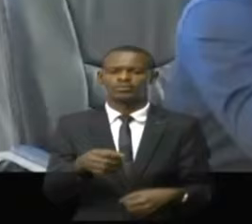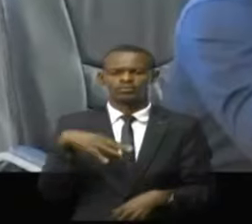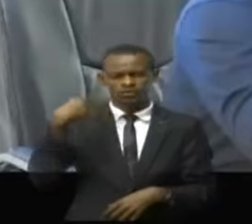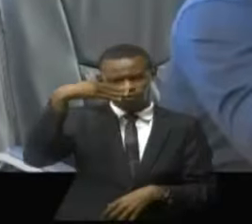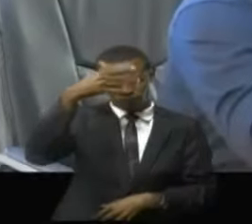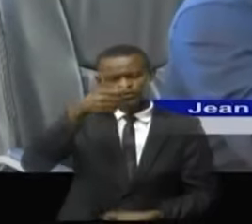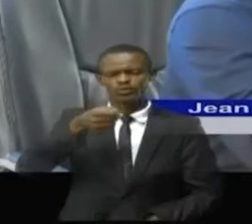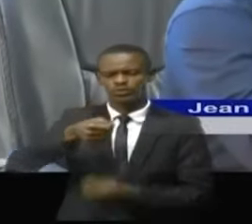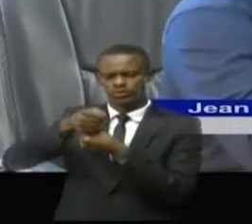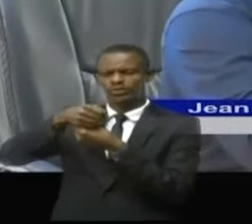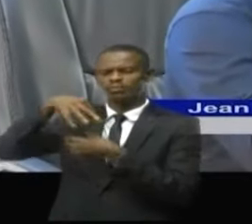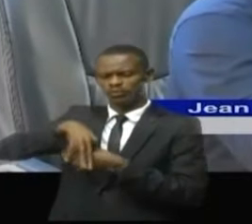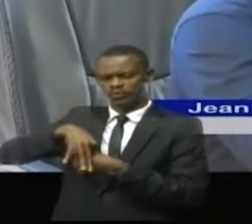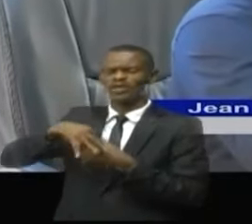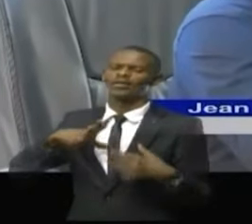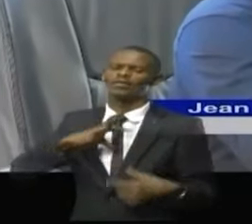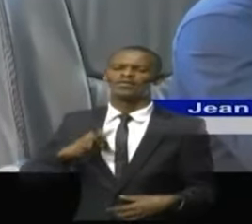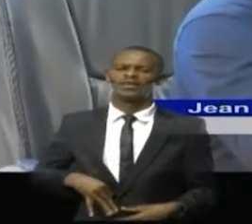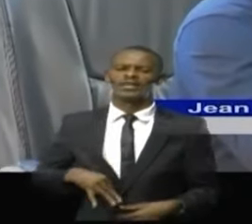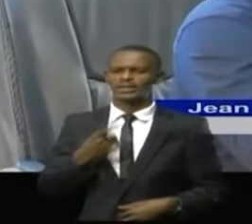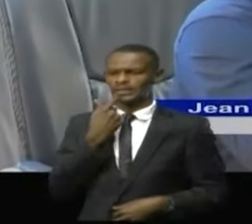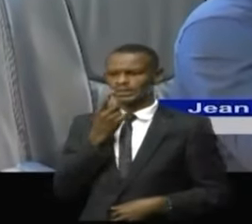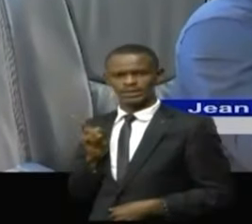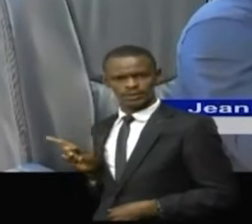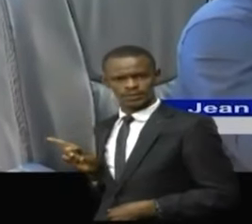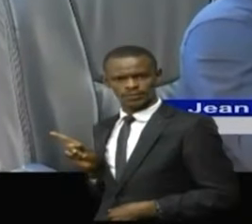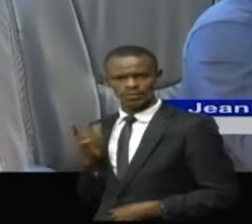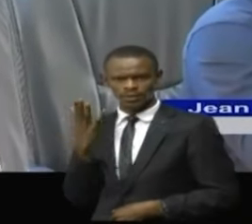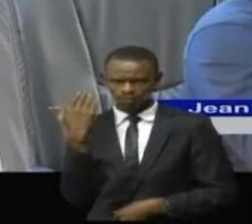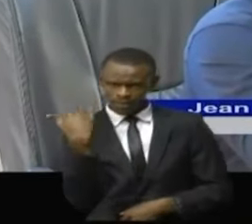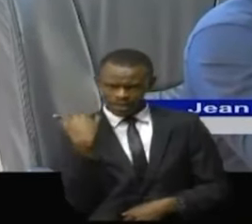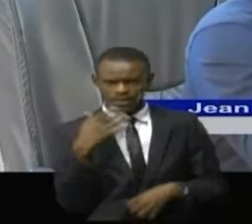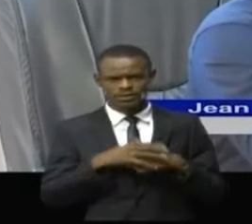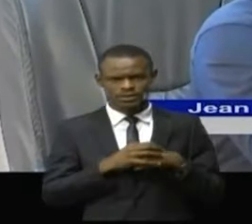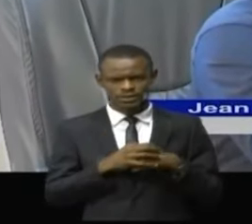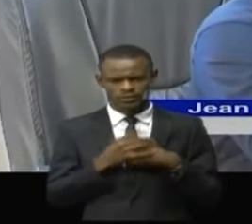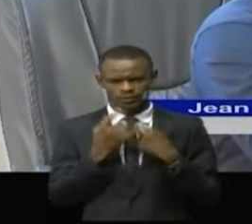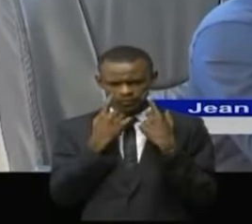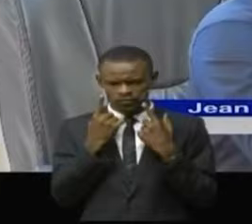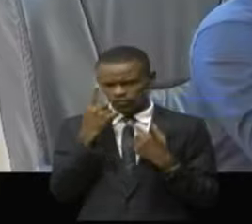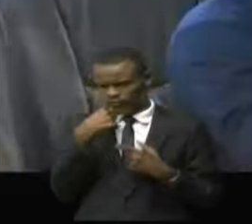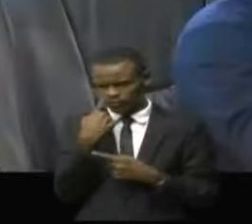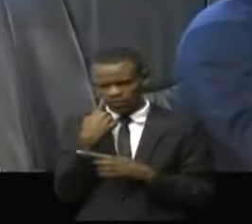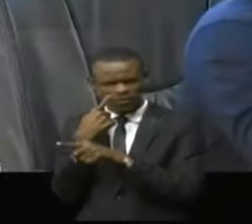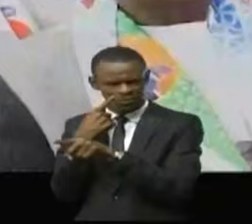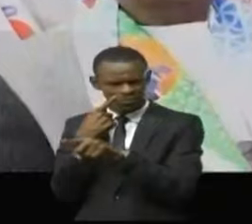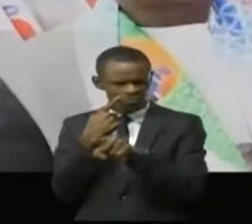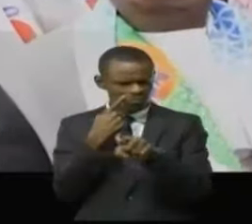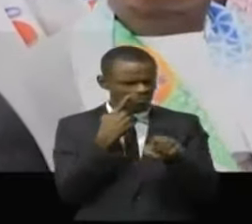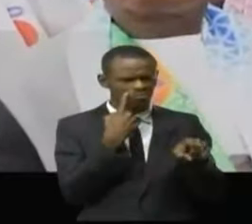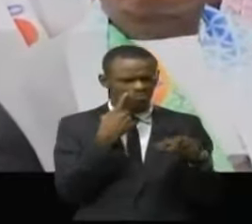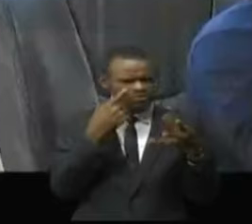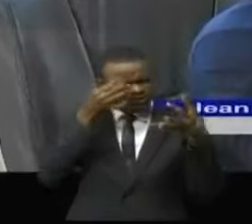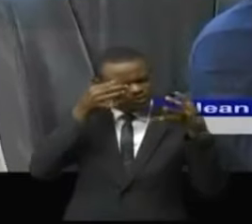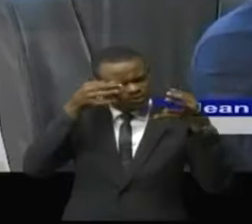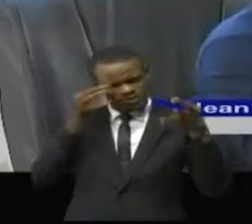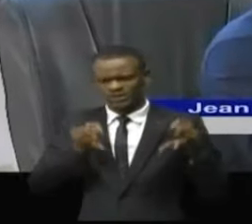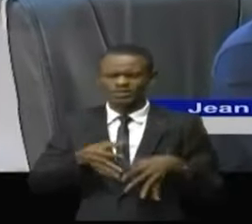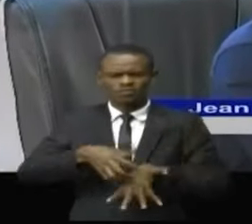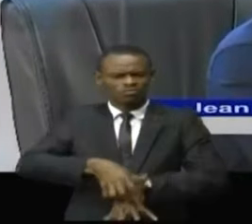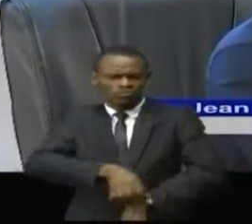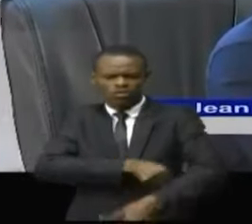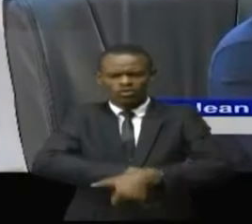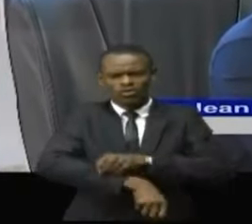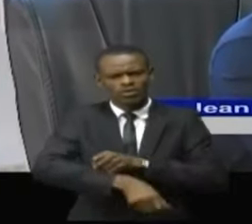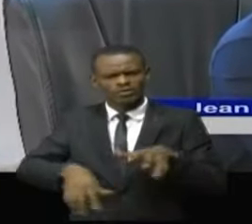Vous n'avez fait que confirmer ce que je lisais déjà sur vos visages, la détermination. Vous avez dit que, en outre,